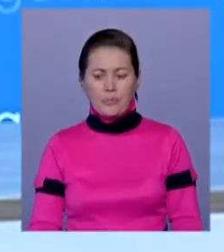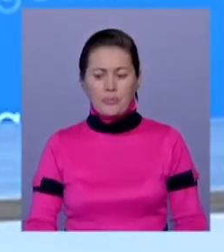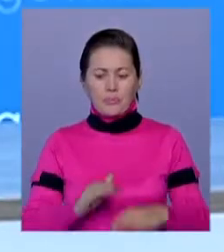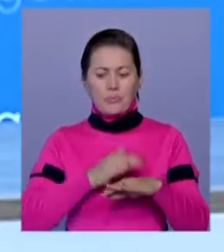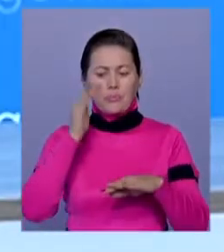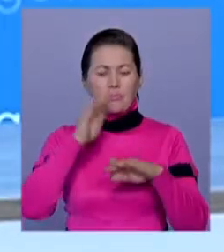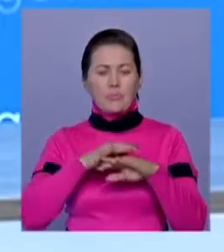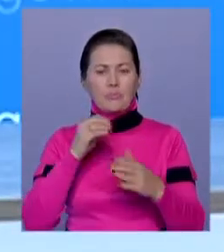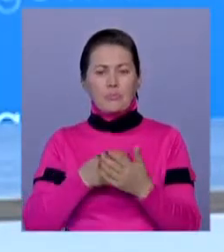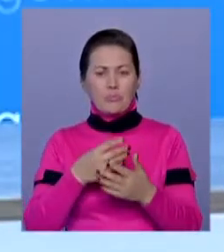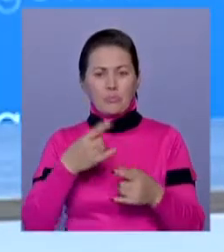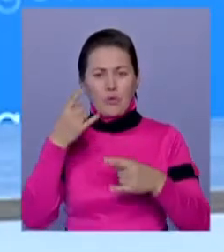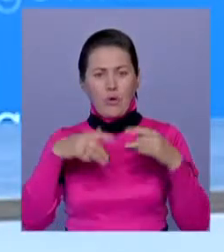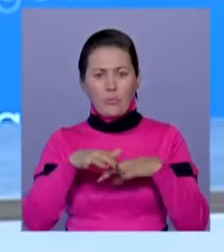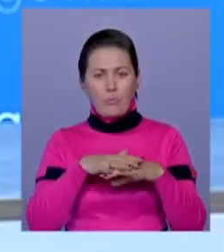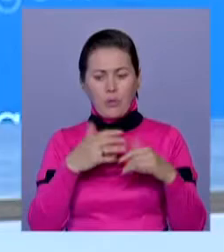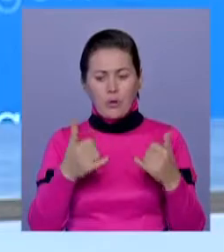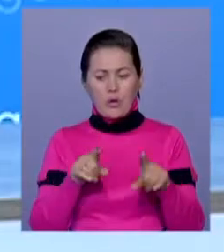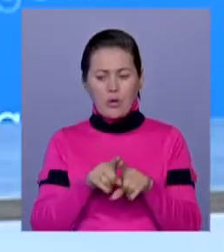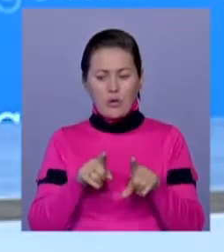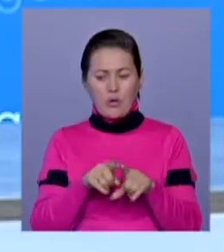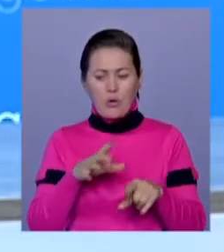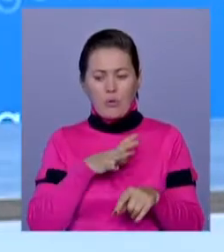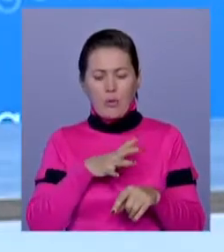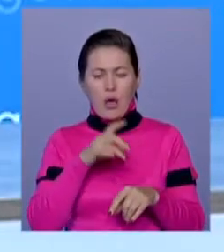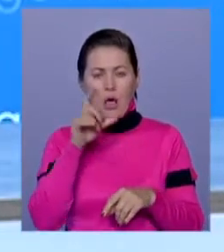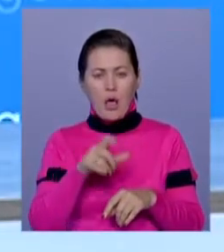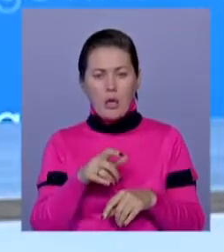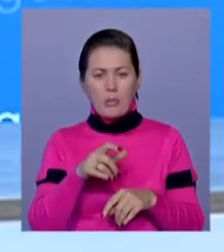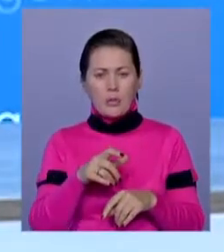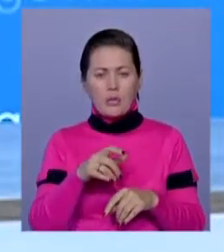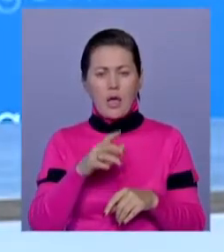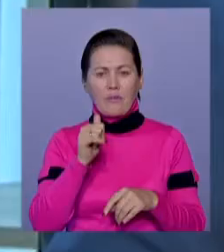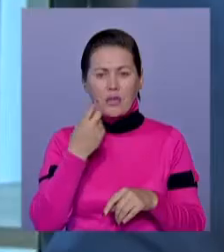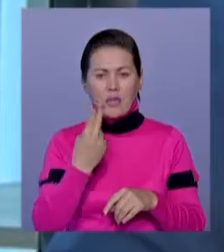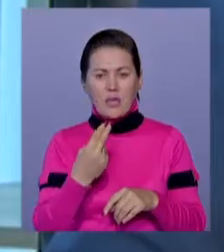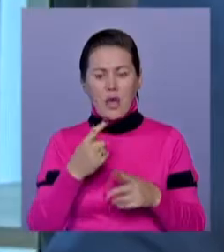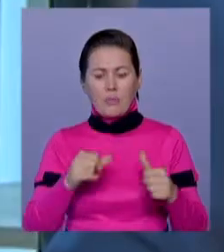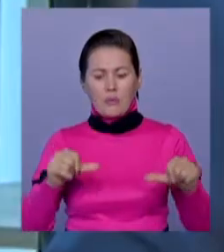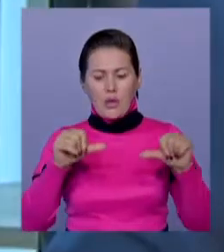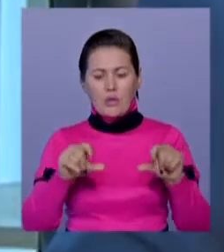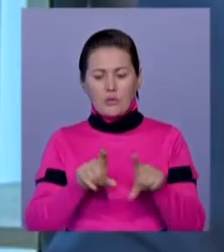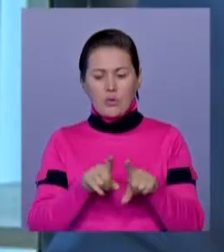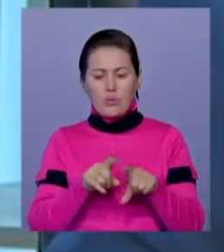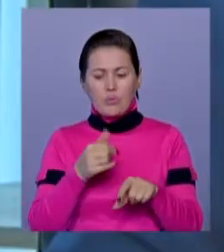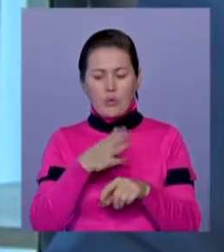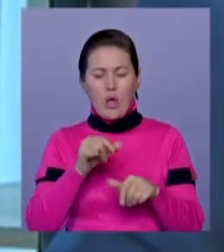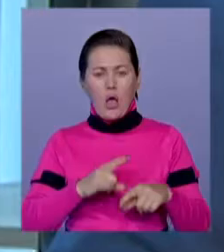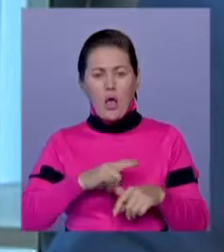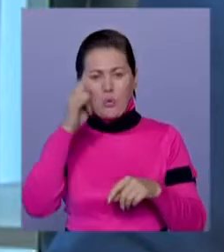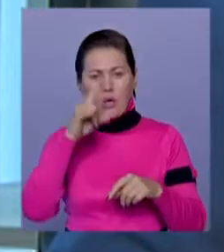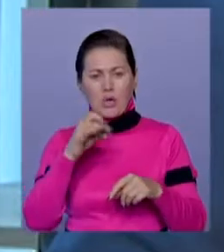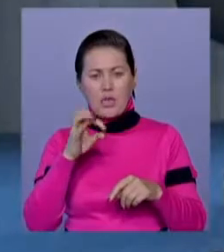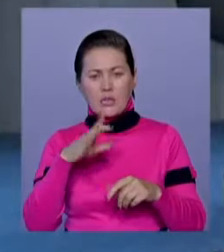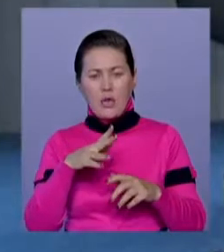кеш, қымбатты көрермен, Жамалбек Райымбекұлы, азаматтық авиация комитетінің аясында мынау әуе рейстерінің